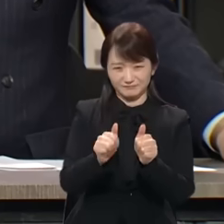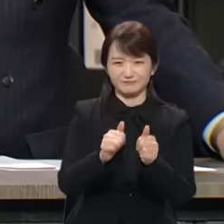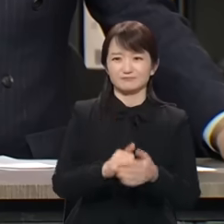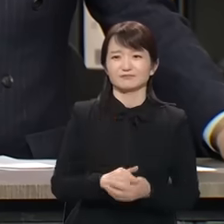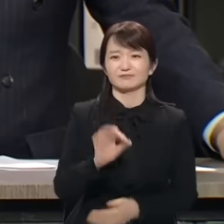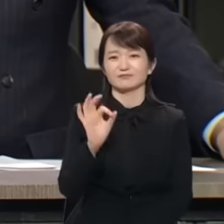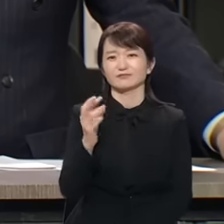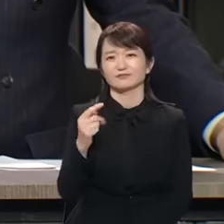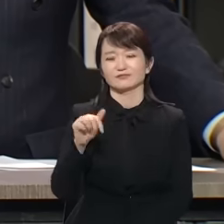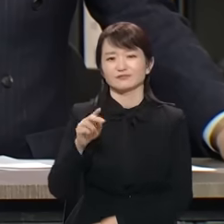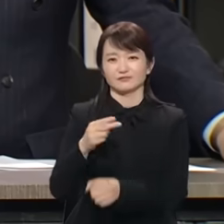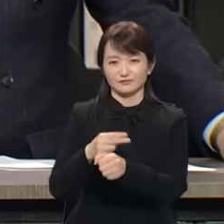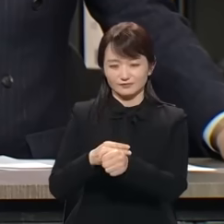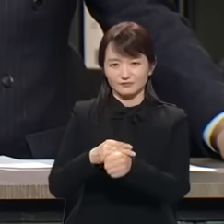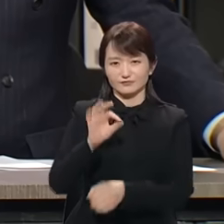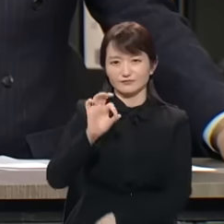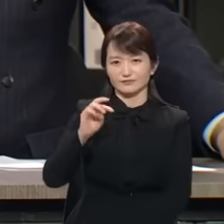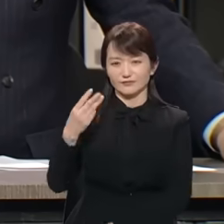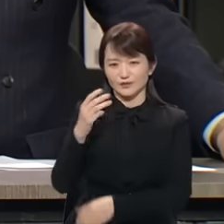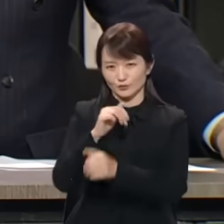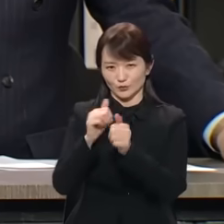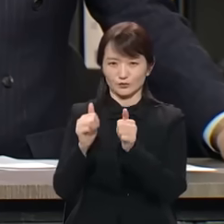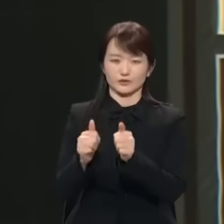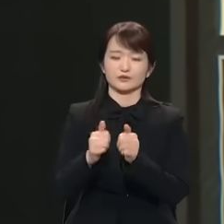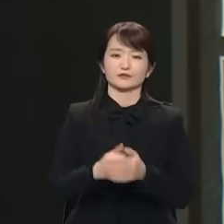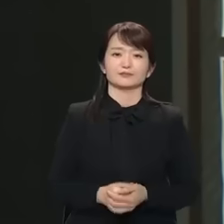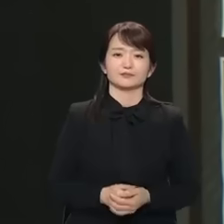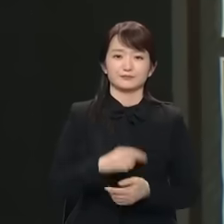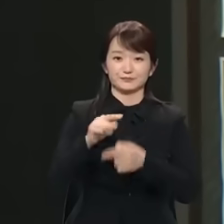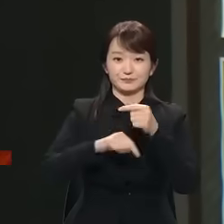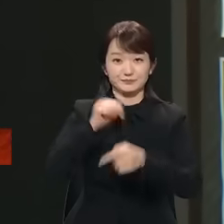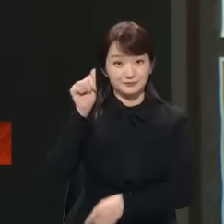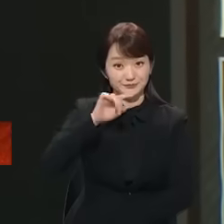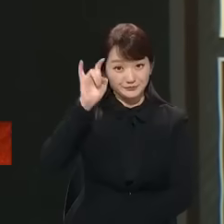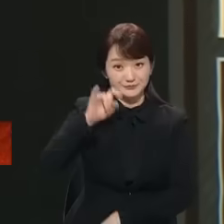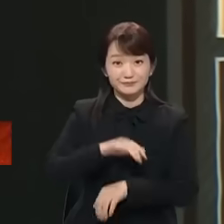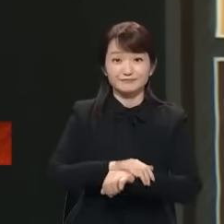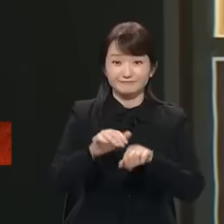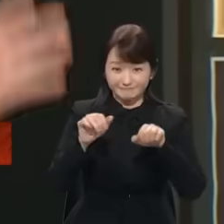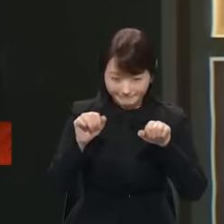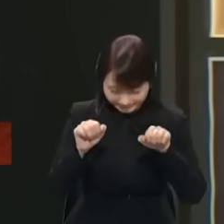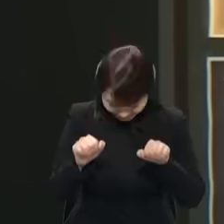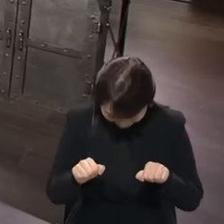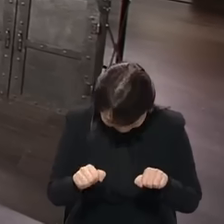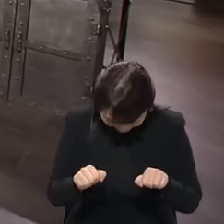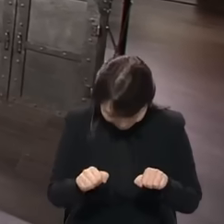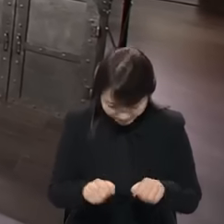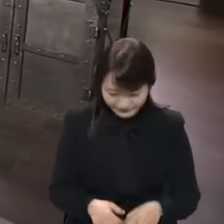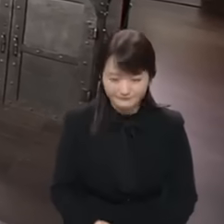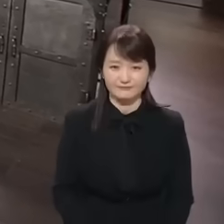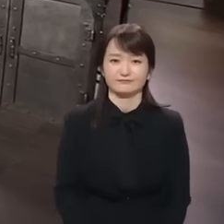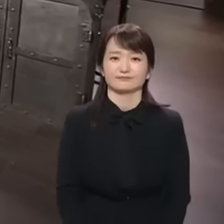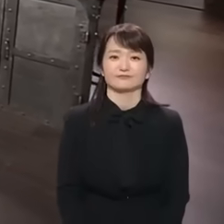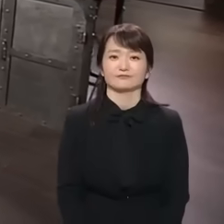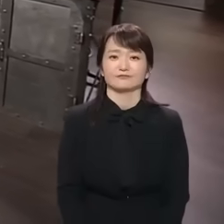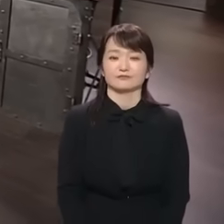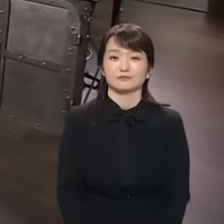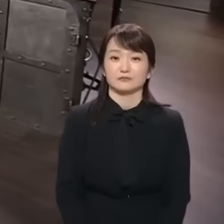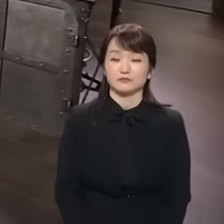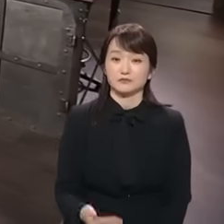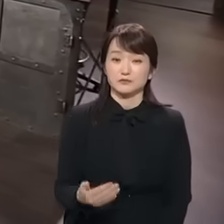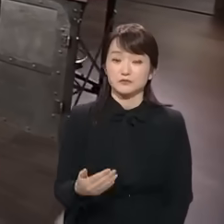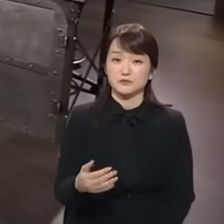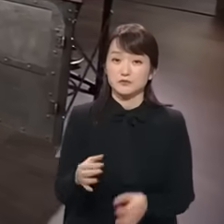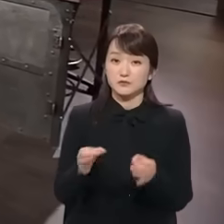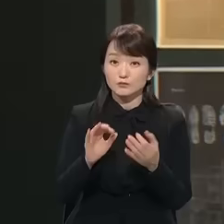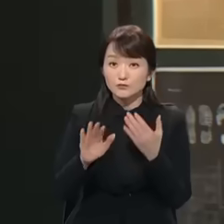예 오윤성 순천향대교수 양재열 변호사 그리고 박준혜 수아 선생님 나오셨습니다 안녕하세요 안녕안녕하세요 좀 있으면 재